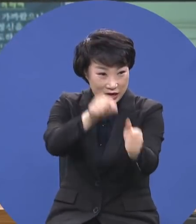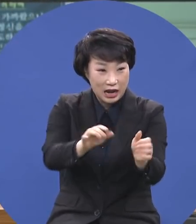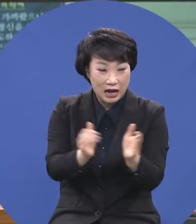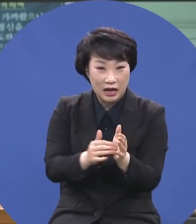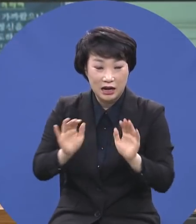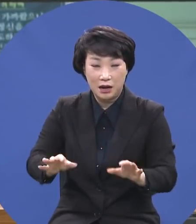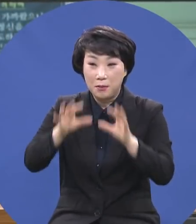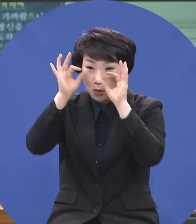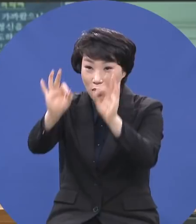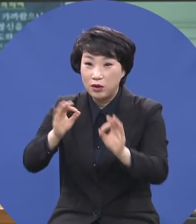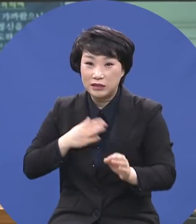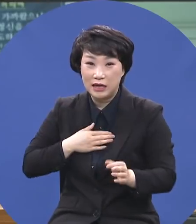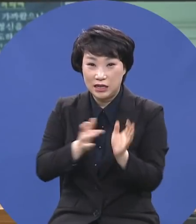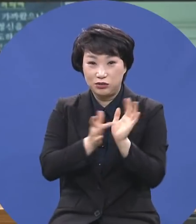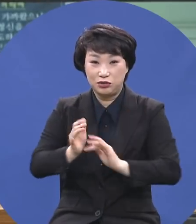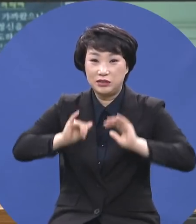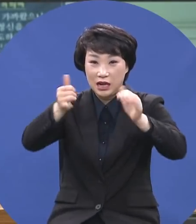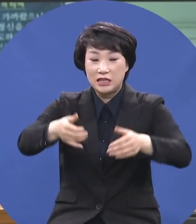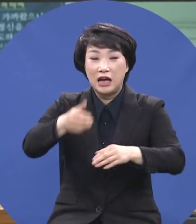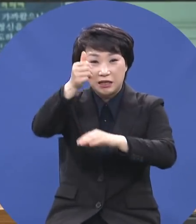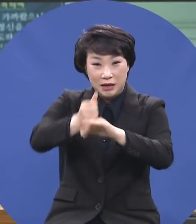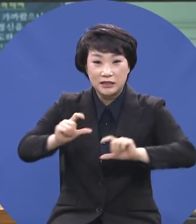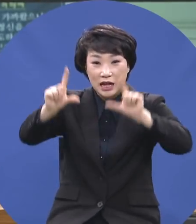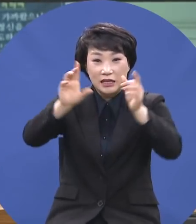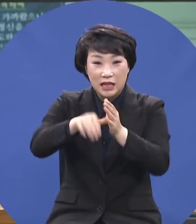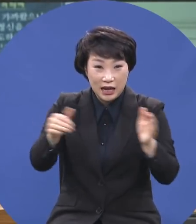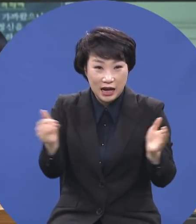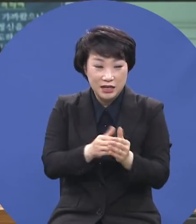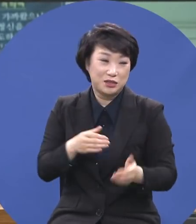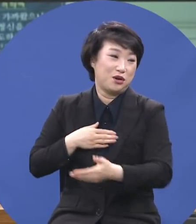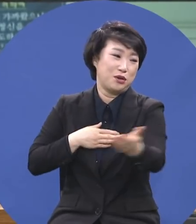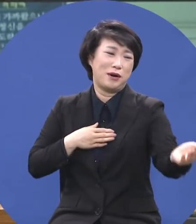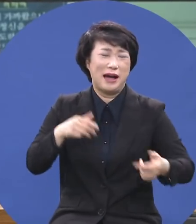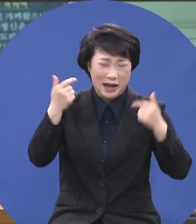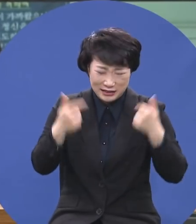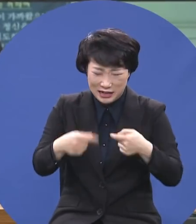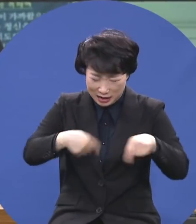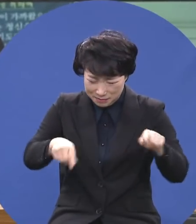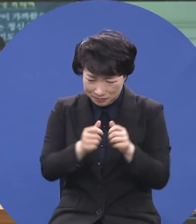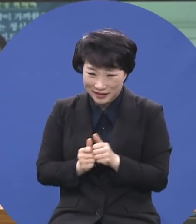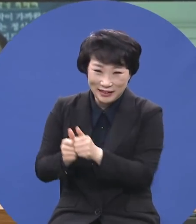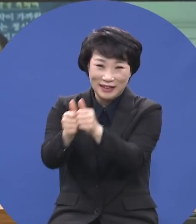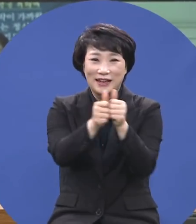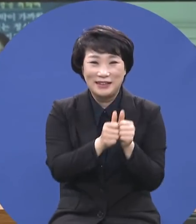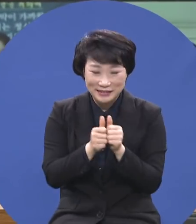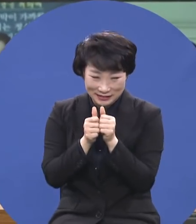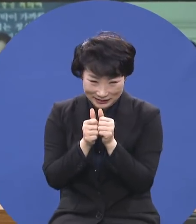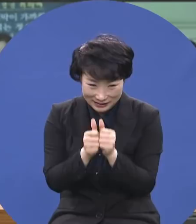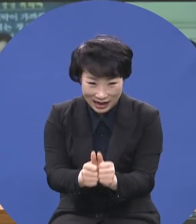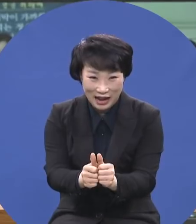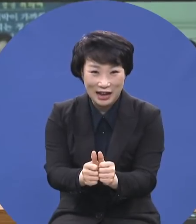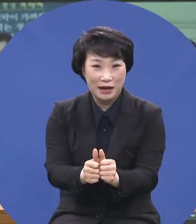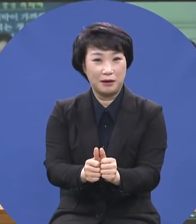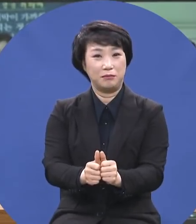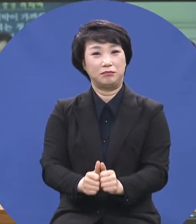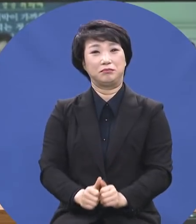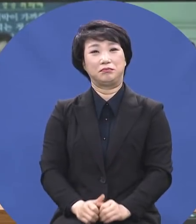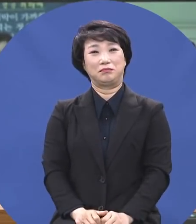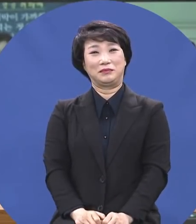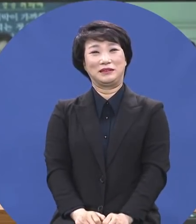볼지어다 내가 세상 끝날까지 너희와 항상 함께 있으리라 하시니라.